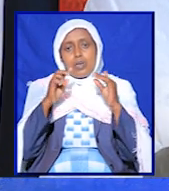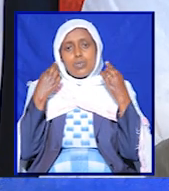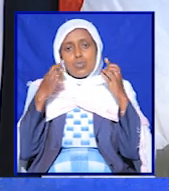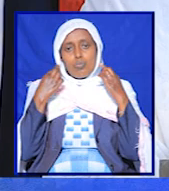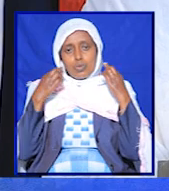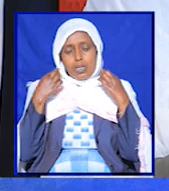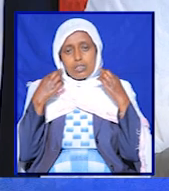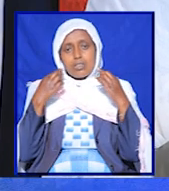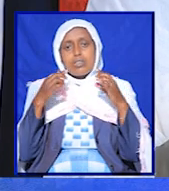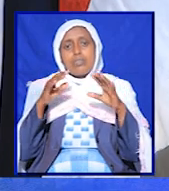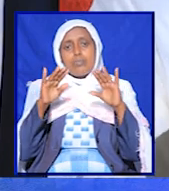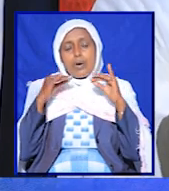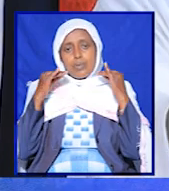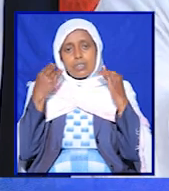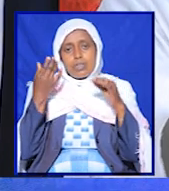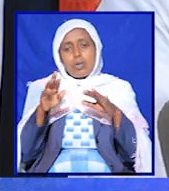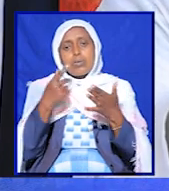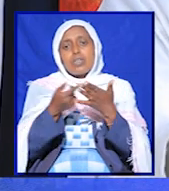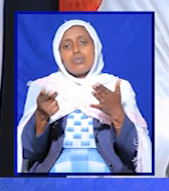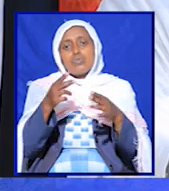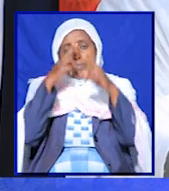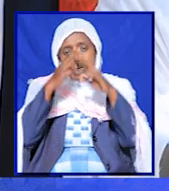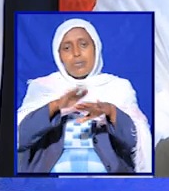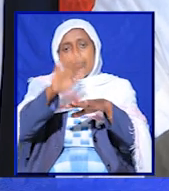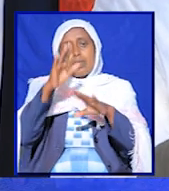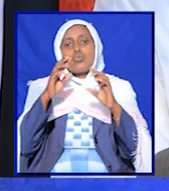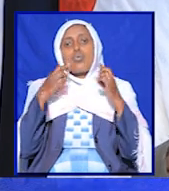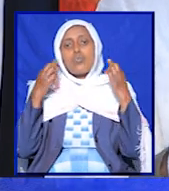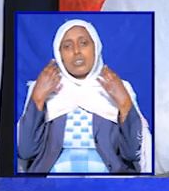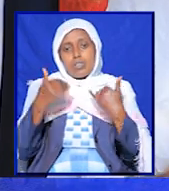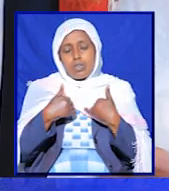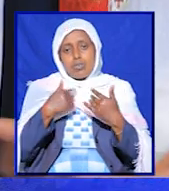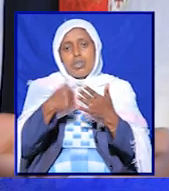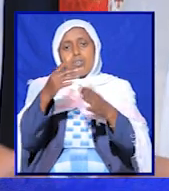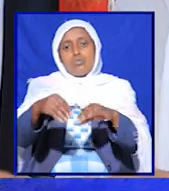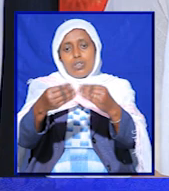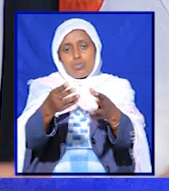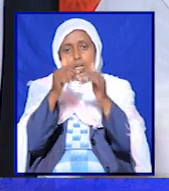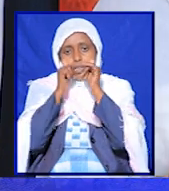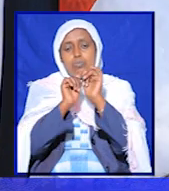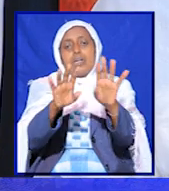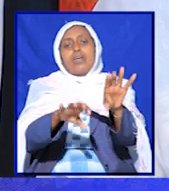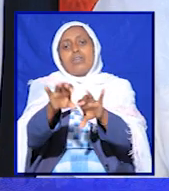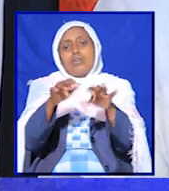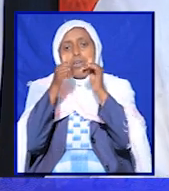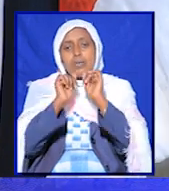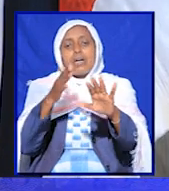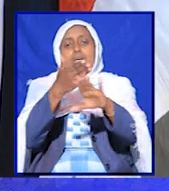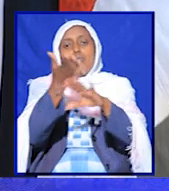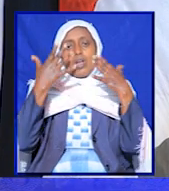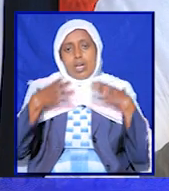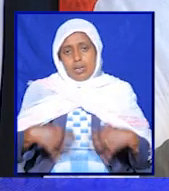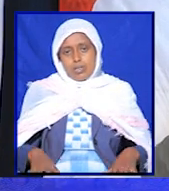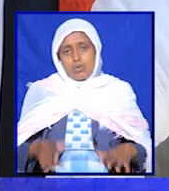ኤጲስቆጶሳት ጳጳሳት ወይም ከነሱ በክብር የሚበልጥ ቆሞሳት ካሉ ወደነሱ ሰጠው ያስባርካሉ።